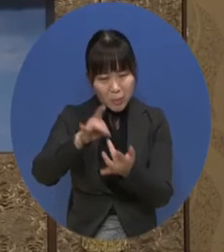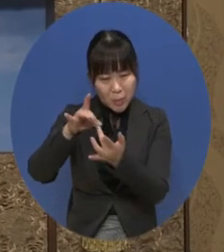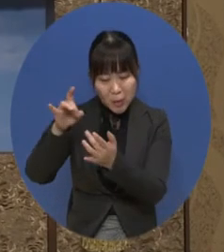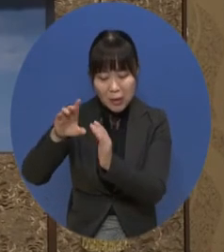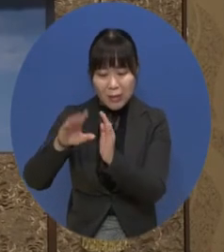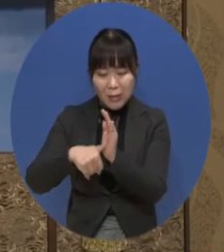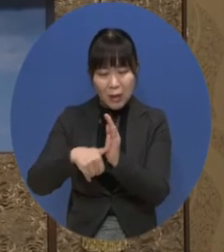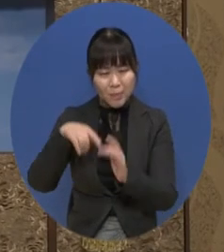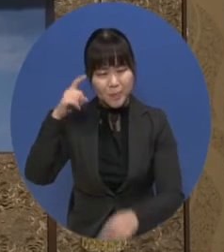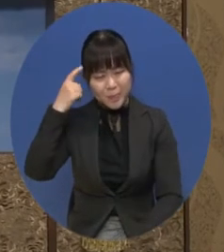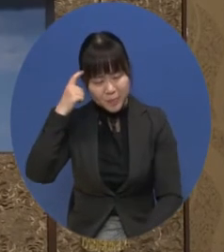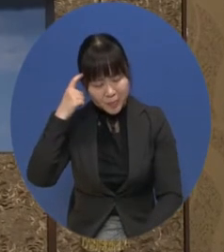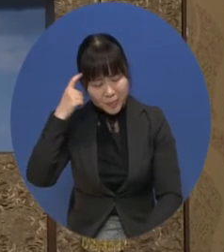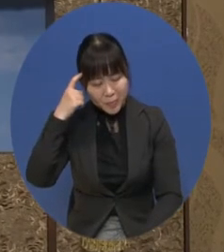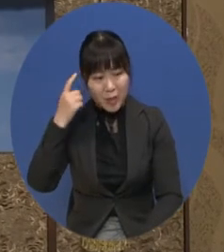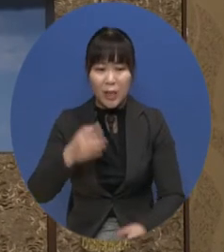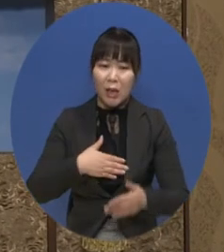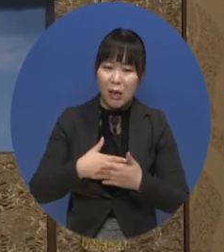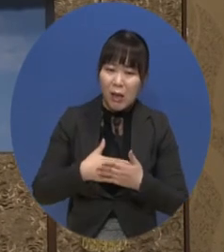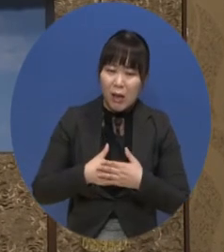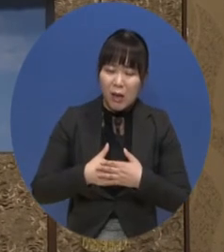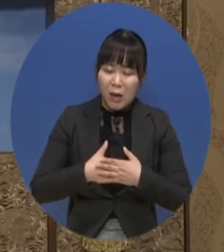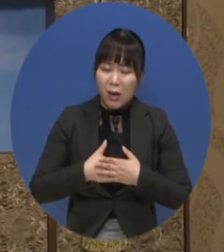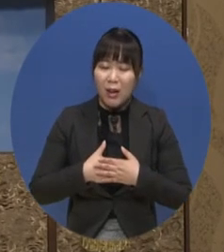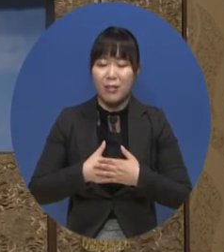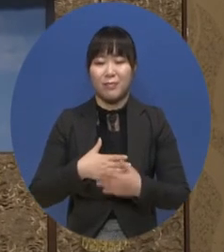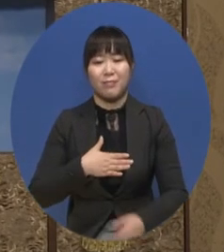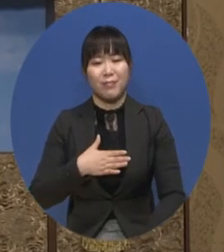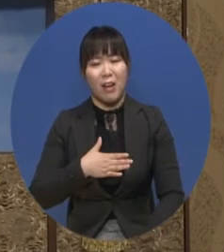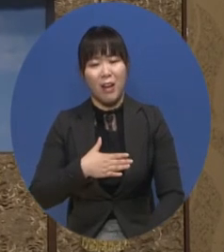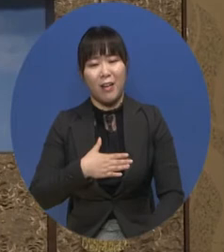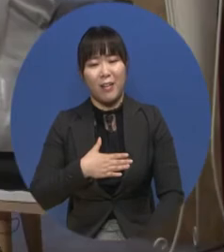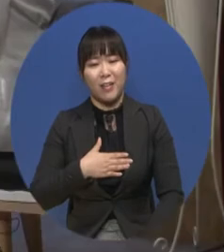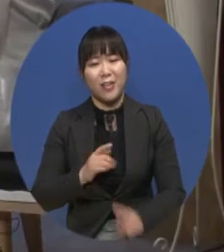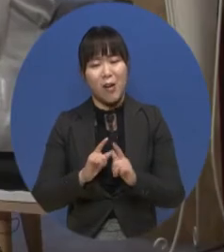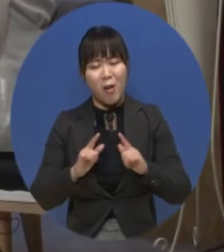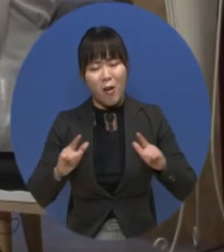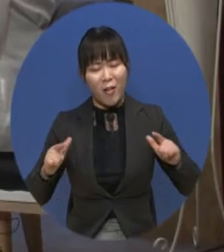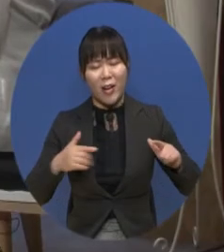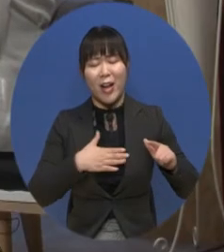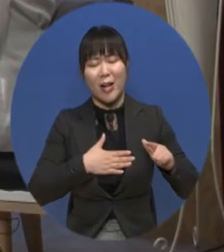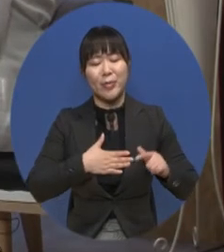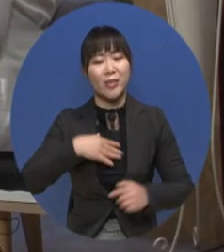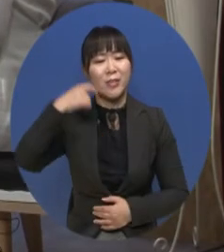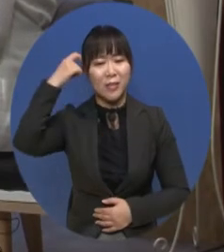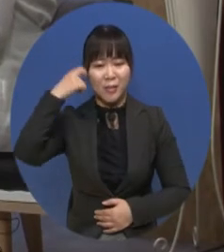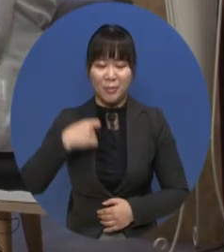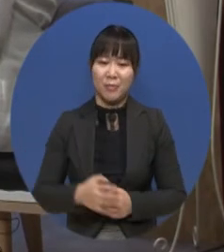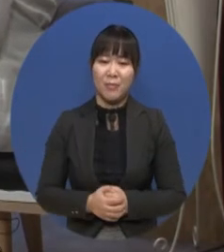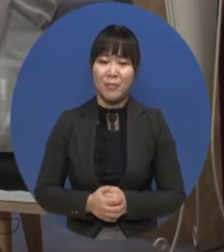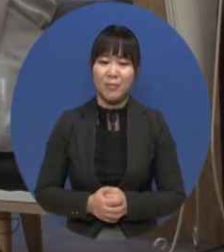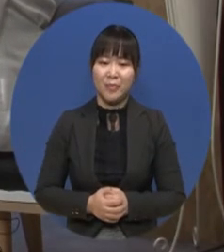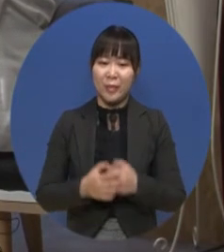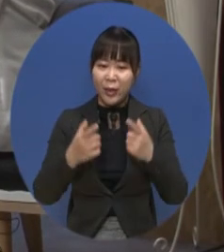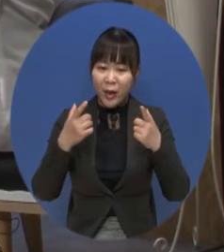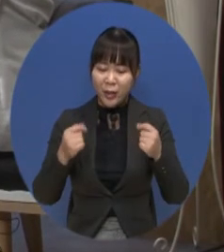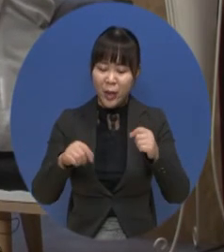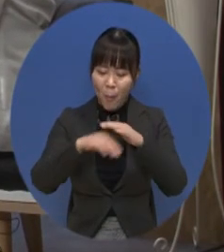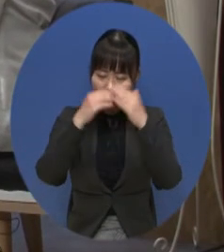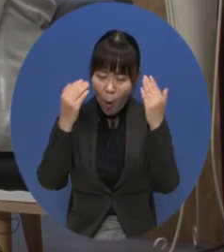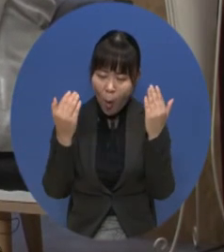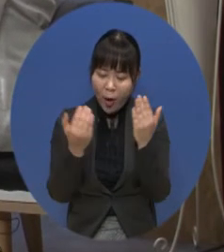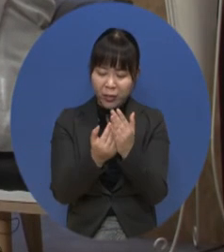때마다 굉장히 신중하고, 긴장하고, 설레고, 다양한 감정을 느끼거든요. 근데 그렇게 이제